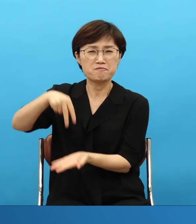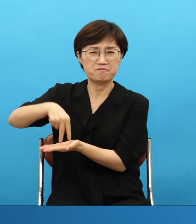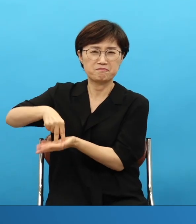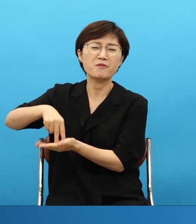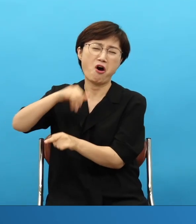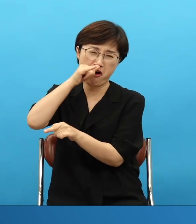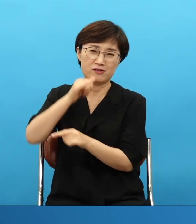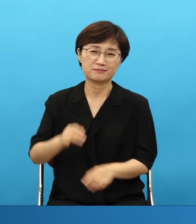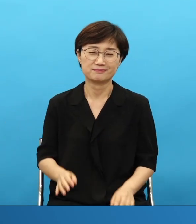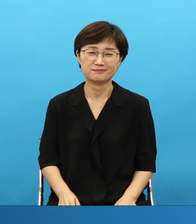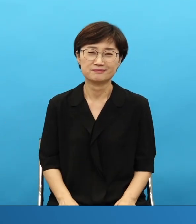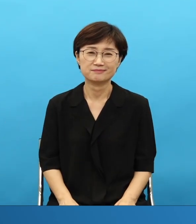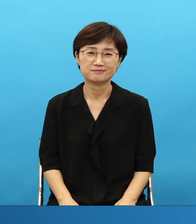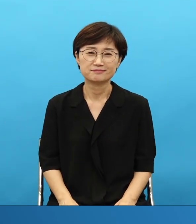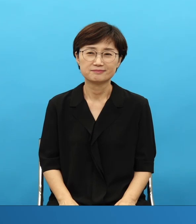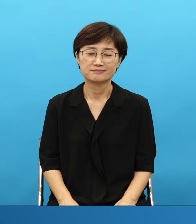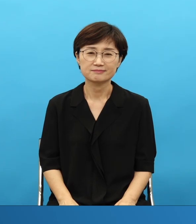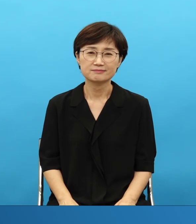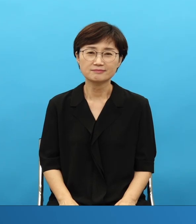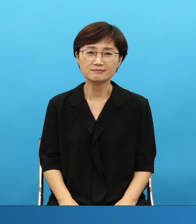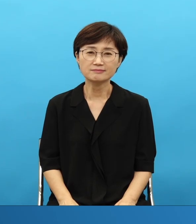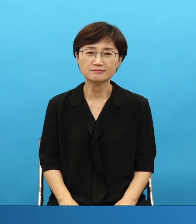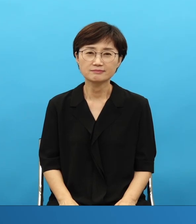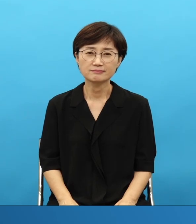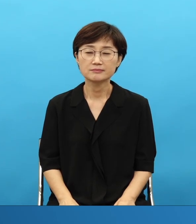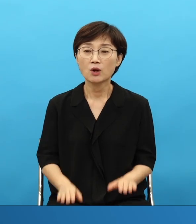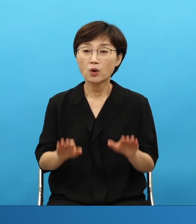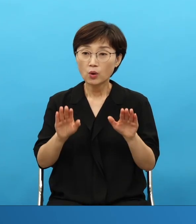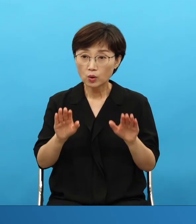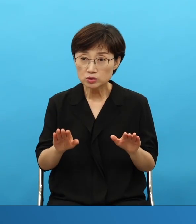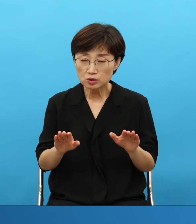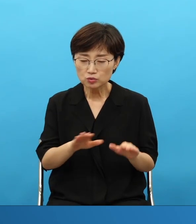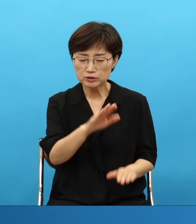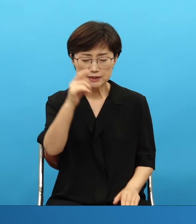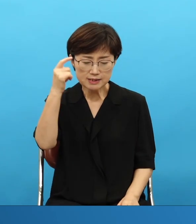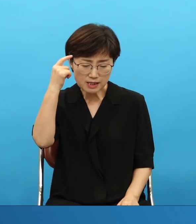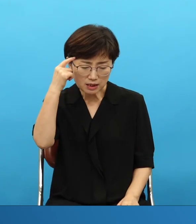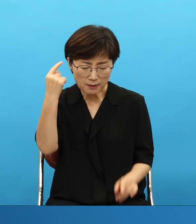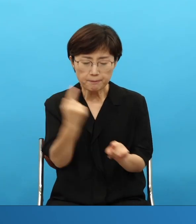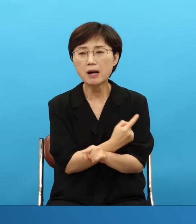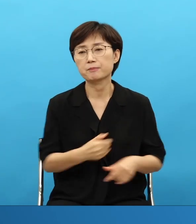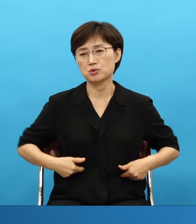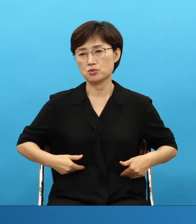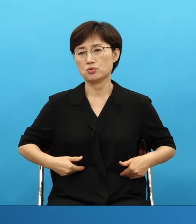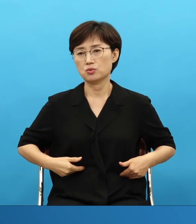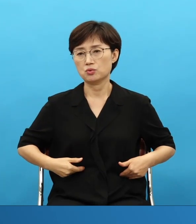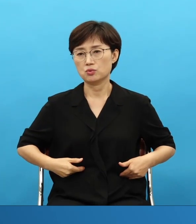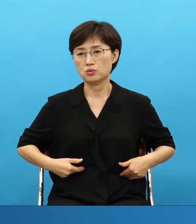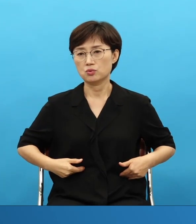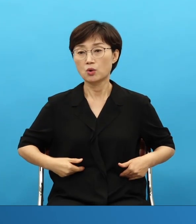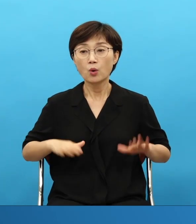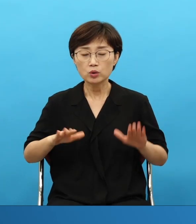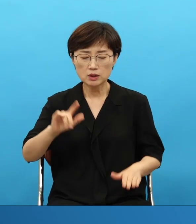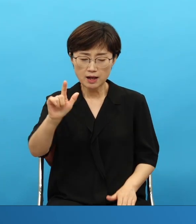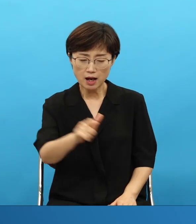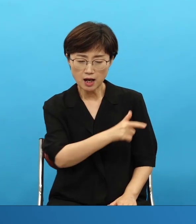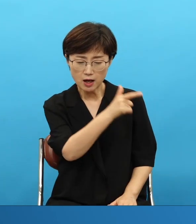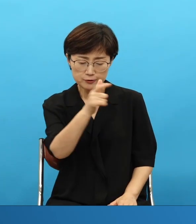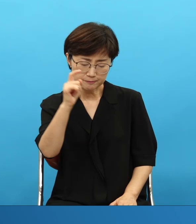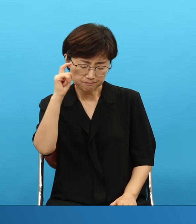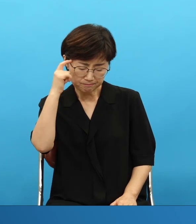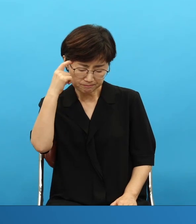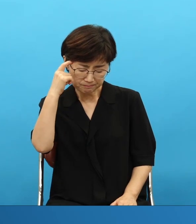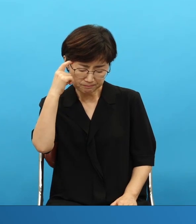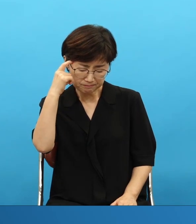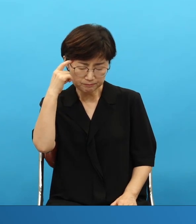please, give us some sponsorship and offering. 근데 오늘 우리는 좀 달리 되면 진짜 기도해야 됩니다. 오늘 하루라도요. But we must be different today. Even for